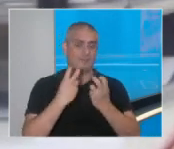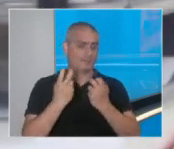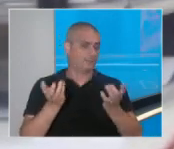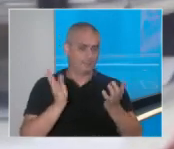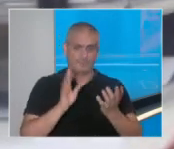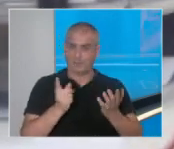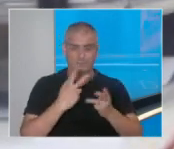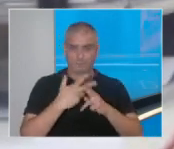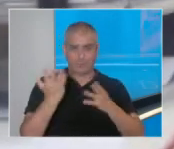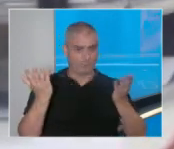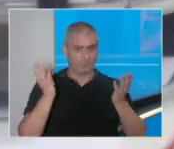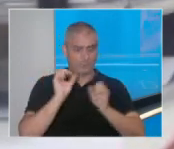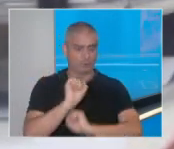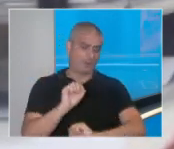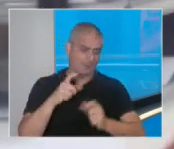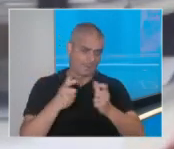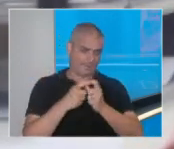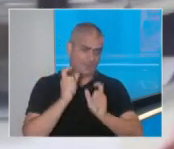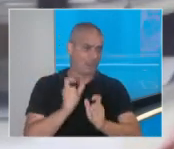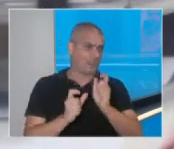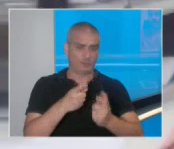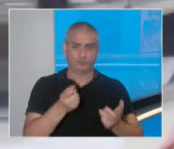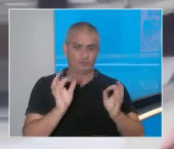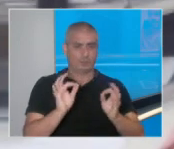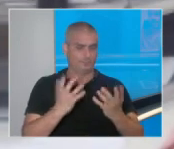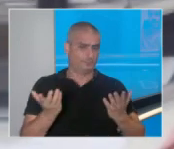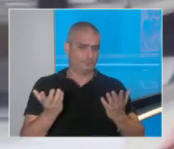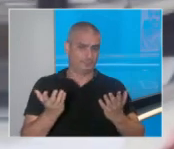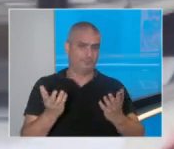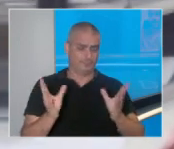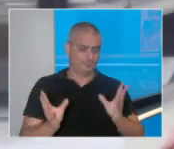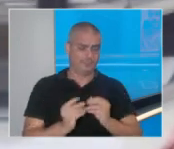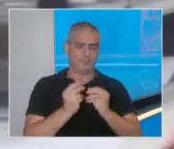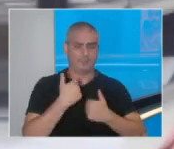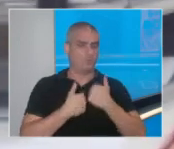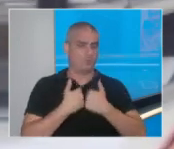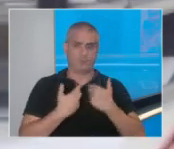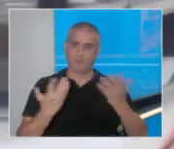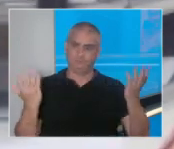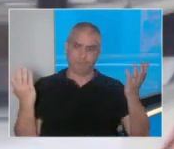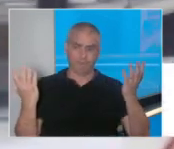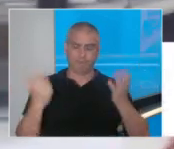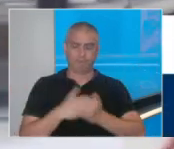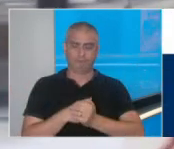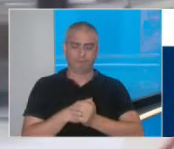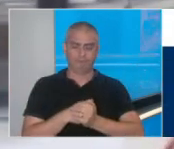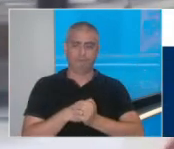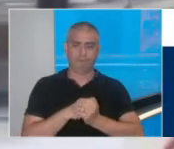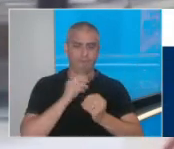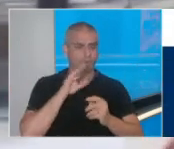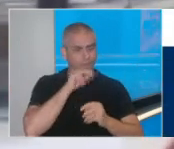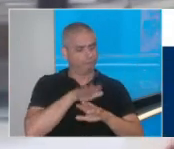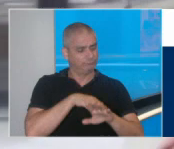המפלגה, וגם לא רק של תומכי המפלגה ואנשים שהם חיים בסביבת המפלגה, ביחד עם המועמדים, נוגעים